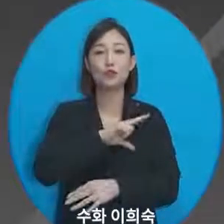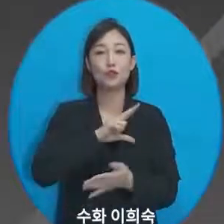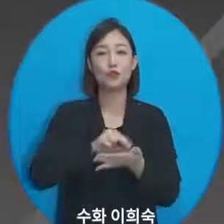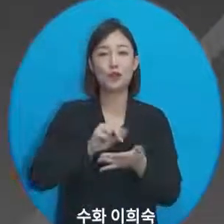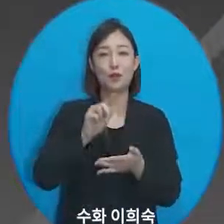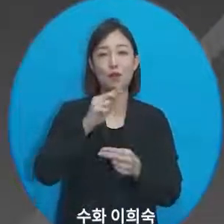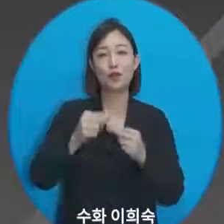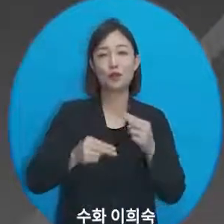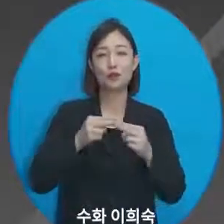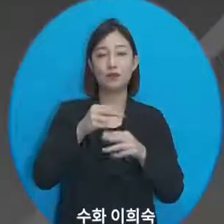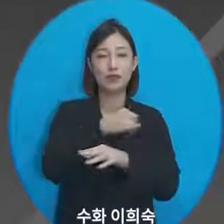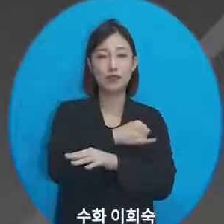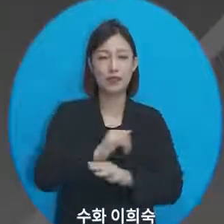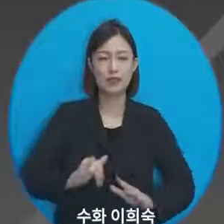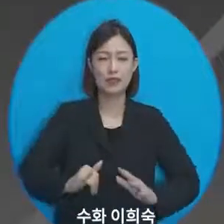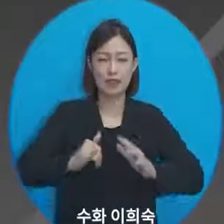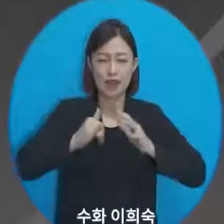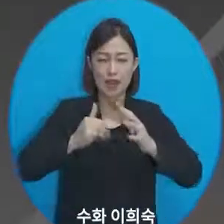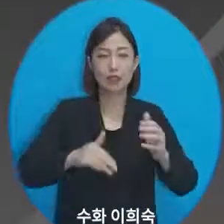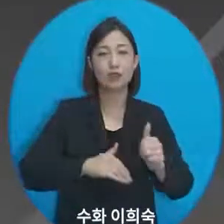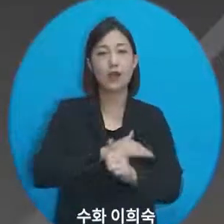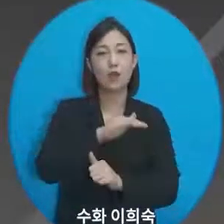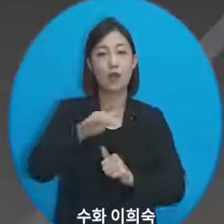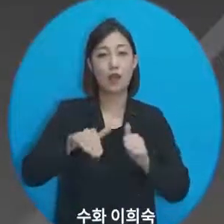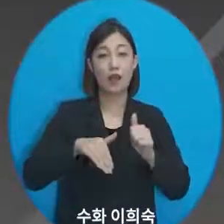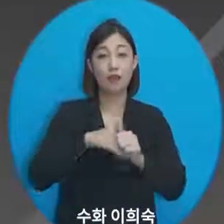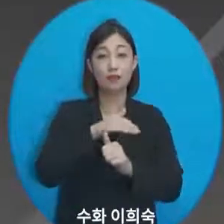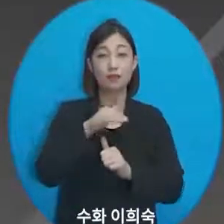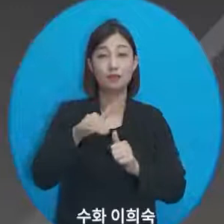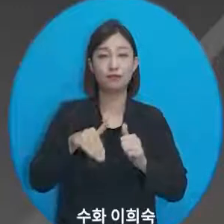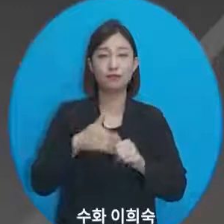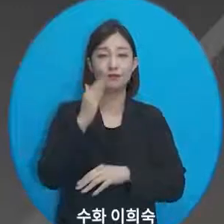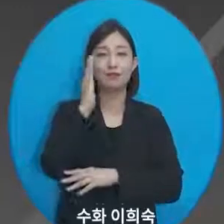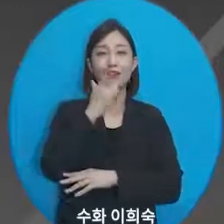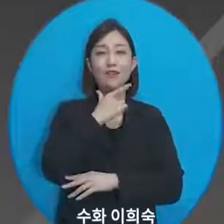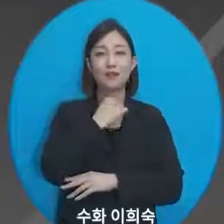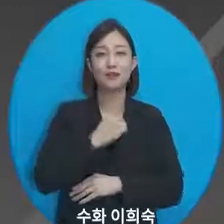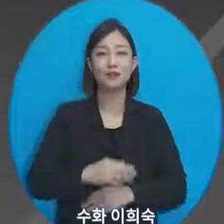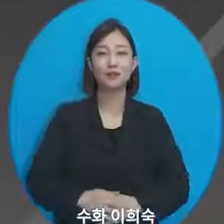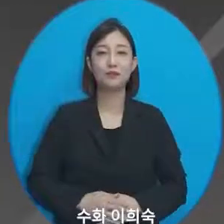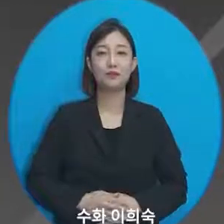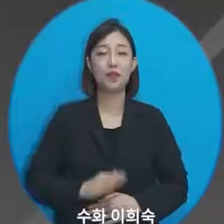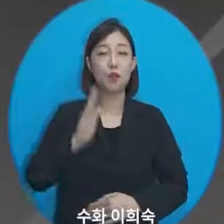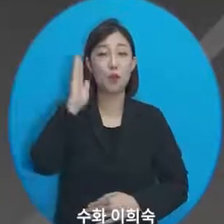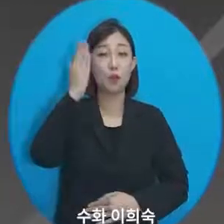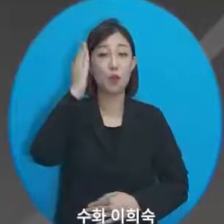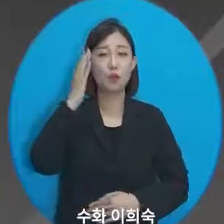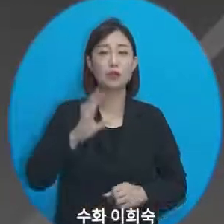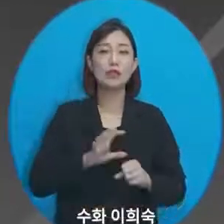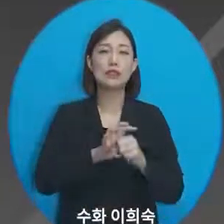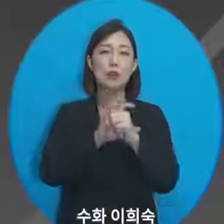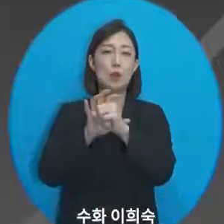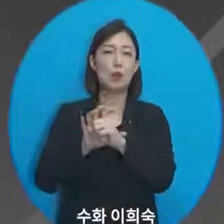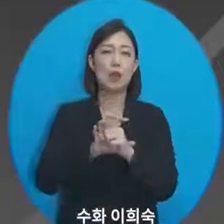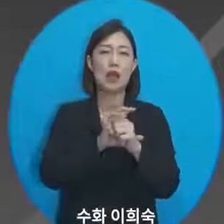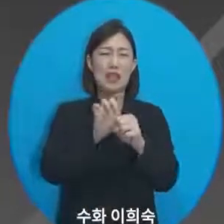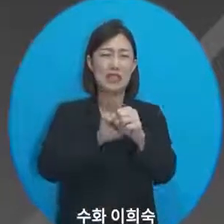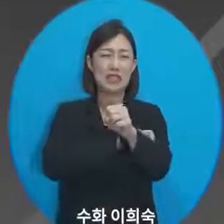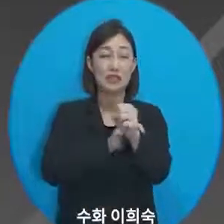디자인의 세계적 동향이라고 할 수 있습니다. 그 내용 중에서 특히 요즘 화두가 되고 있는